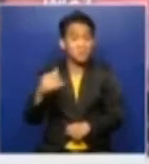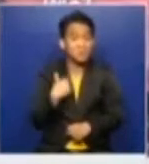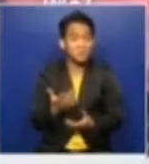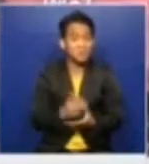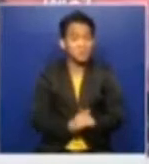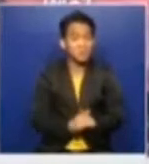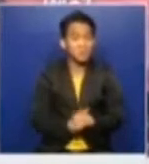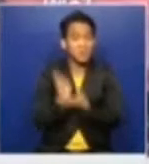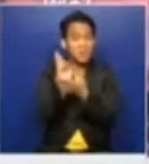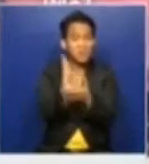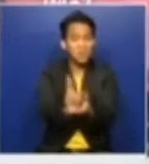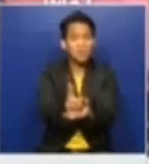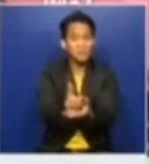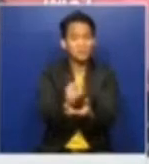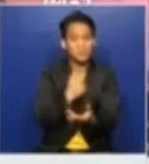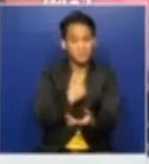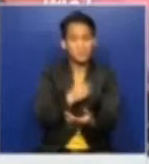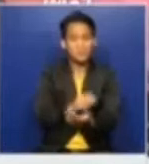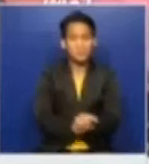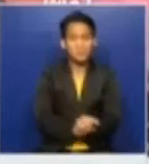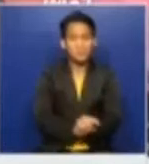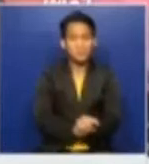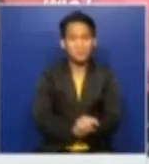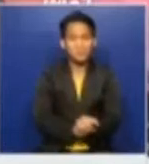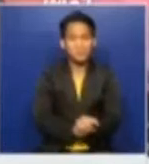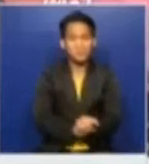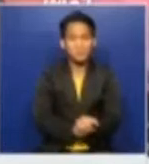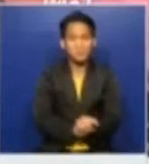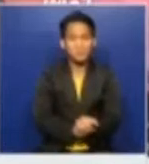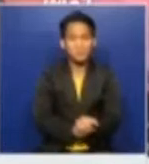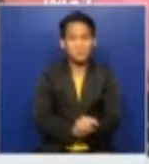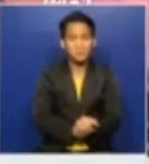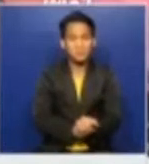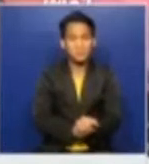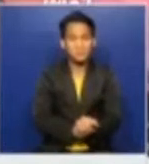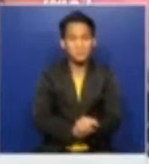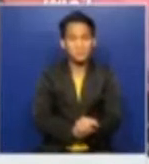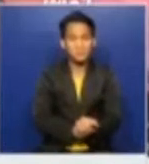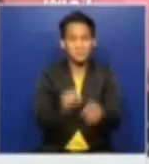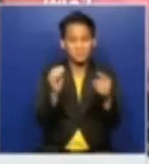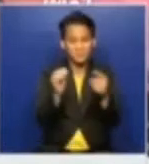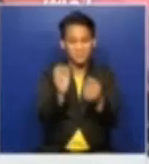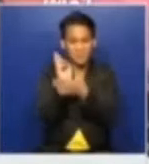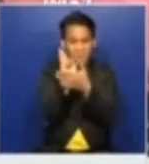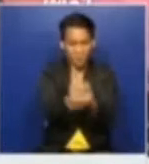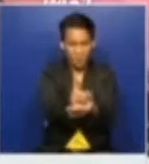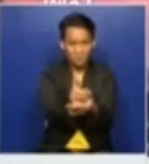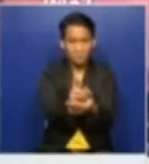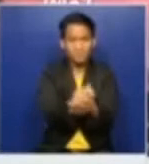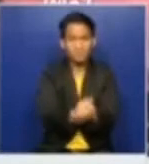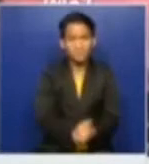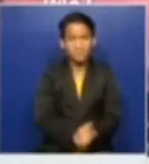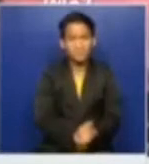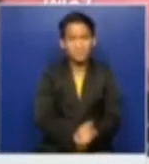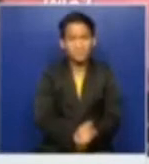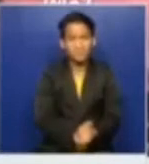3รางวัลและรางวัลที่เทียบเคียงเนี่ย3รางวัลหรืออย่างใดอย่างหนึ่งถ้าได้3รางวัลสามารถประเมินได้เมื่อปีที่แล้วคุณ